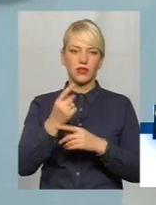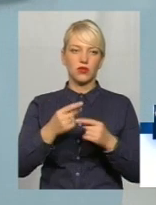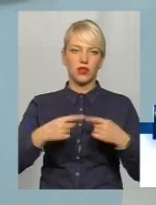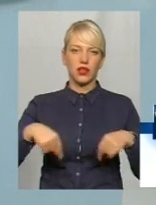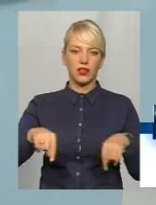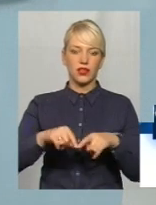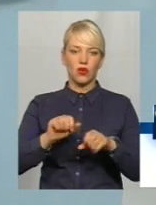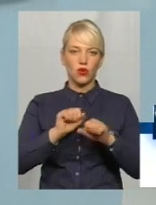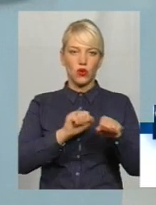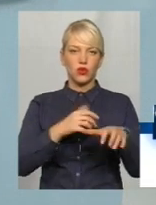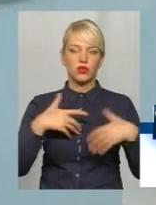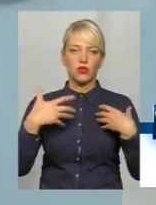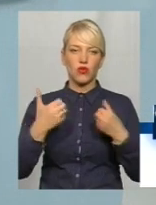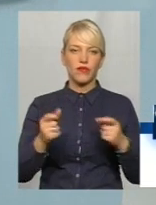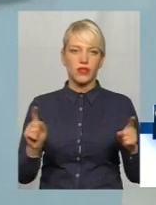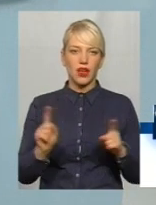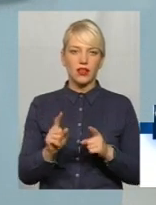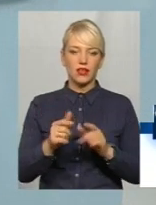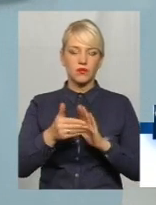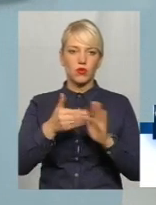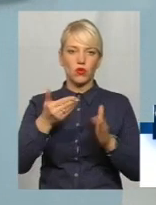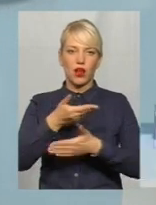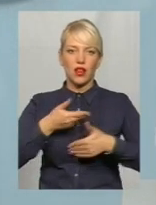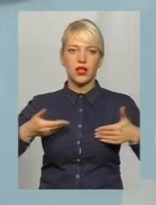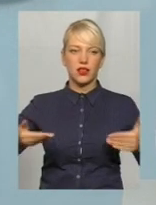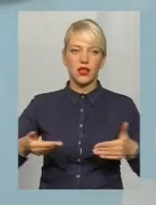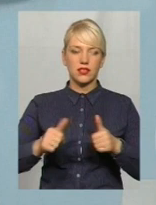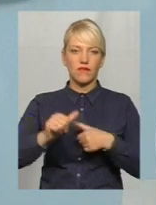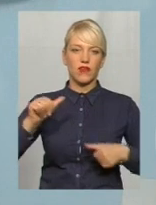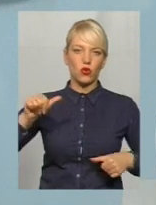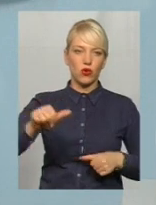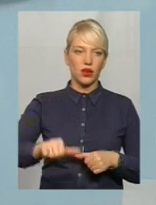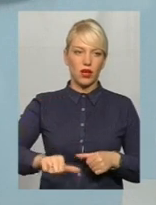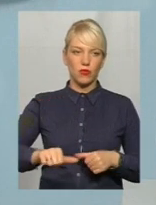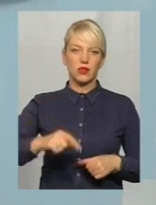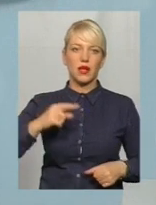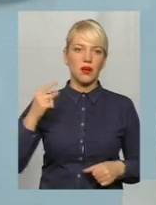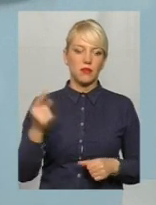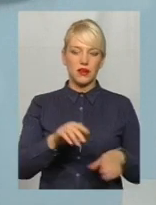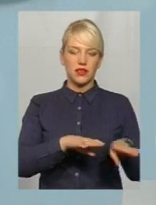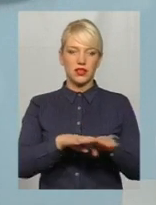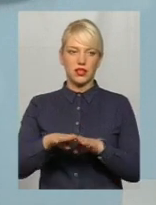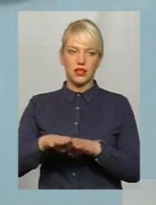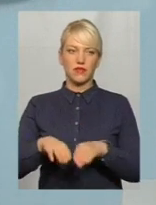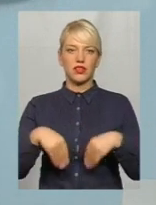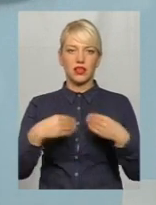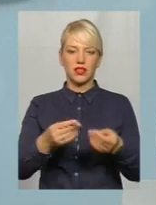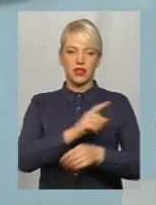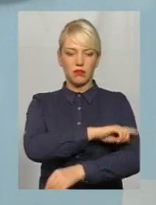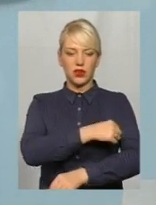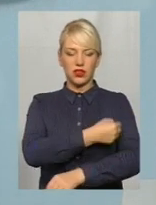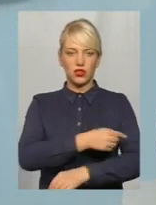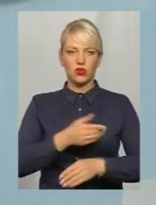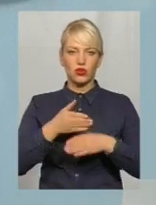охорони здоров'я, яка спонукала нас віддокремлювати первинний рівень надання медичної допомоги від